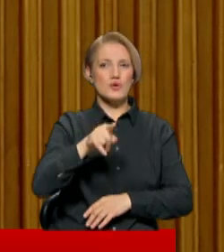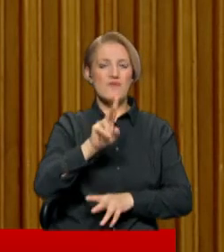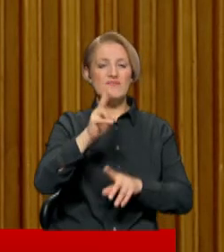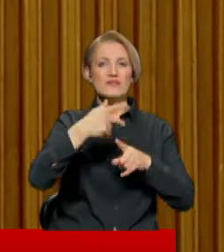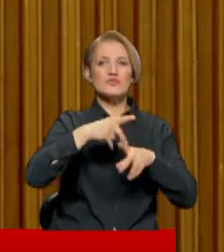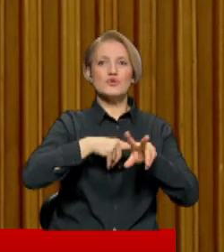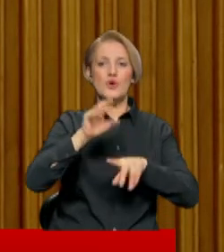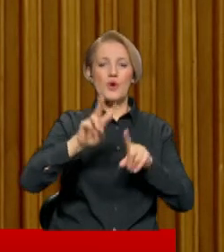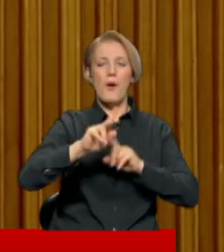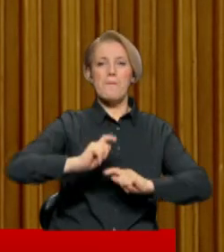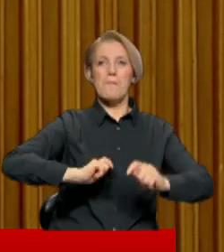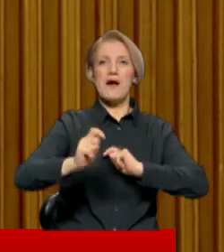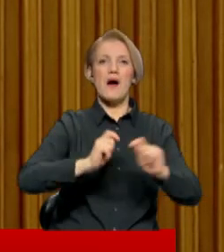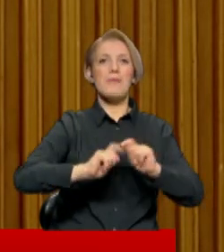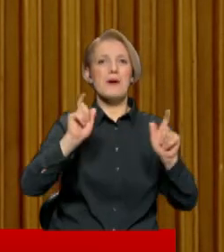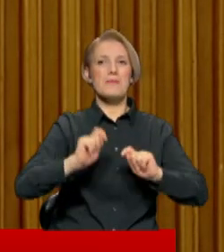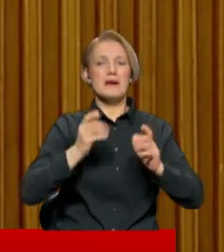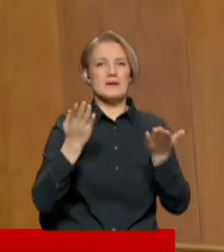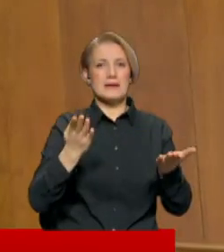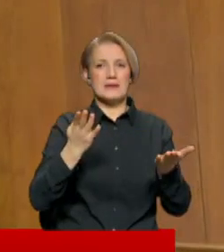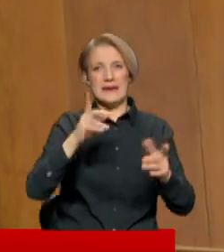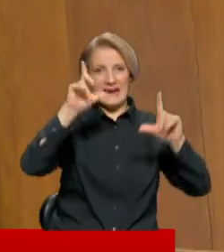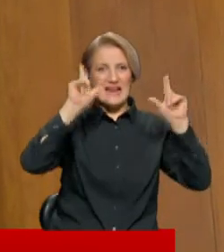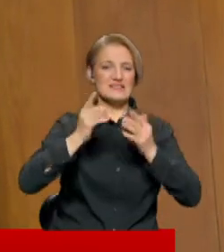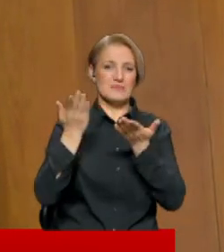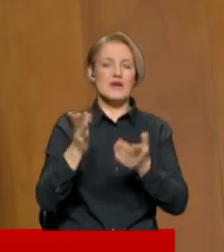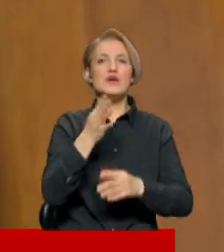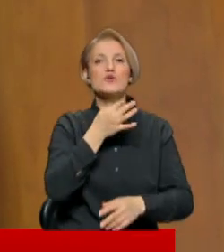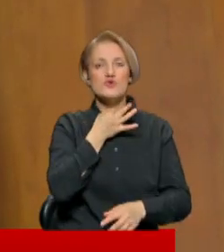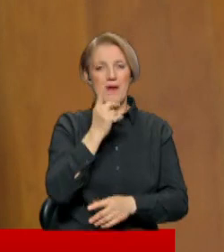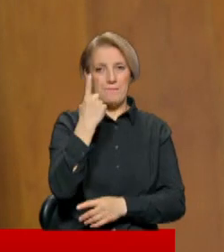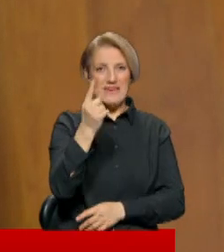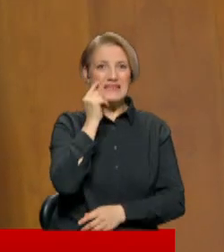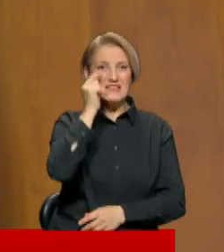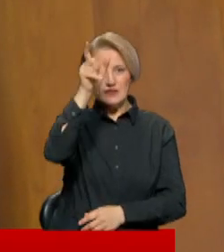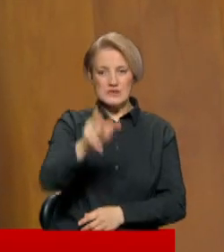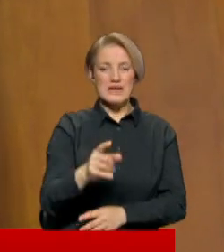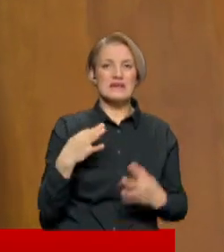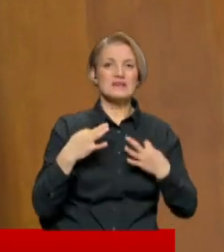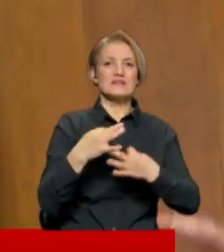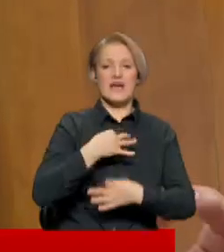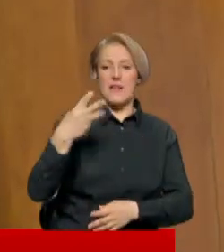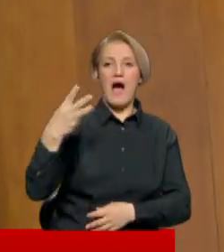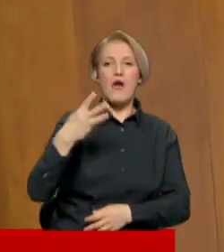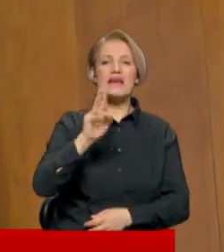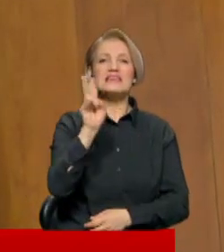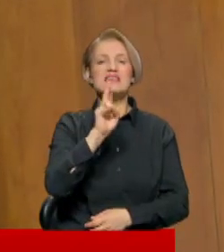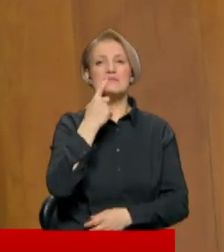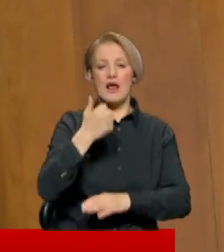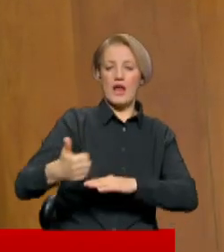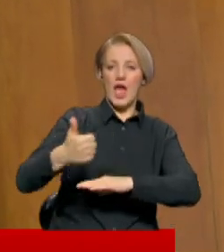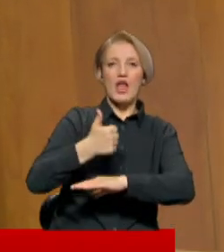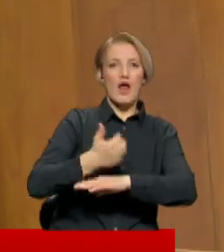diye pazarlanan bir vizyonsuzluk vesikası Lütfen biriniz Sayın Erdoğan'a 20 yıldır